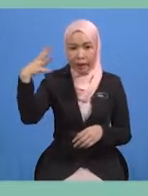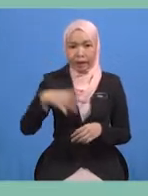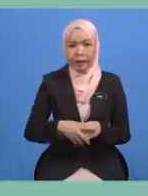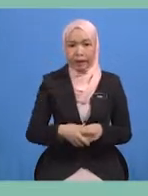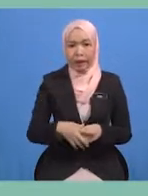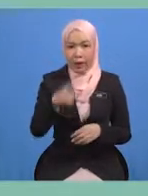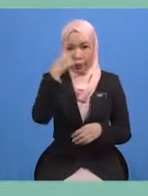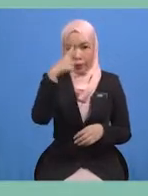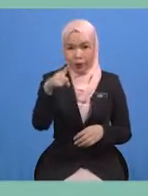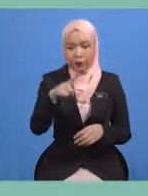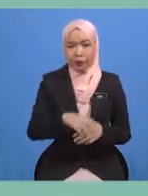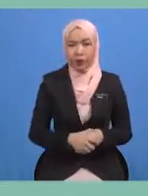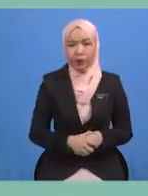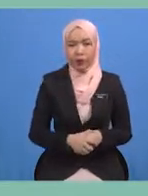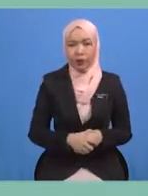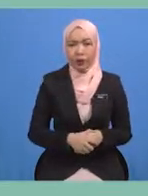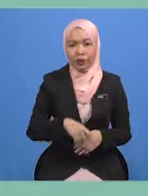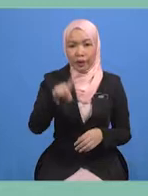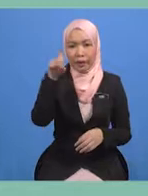Bagi sinar X pula,